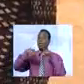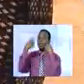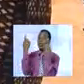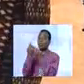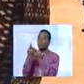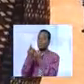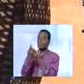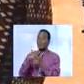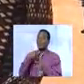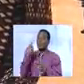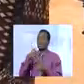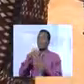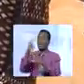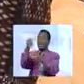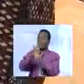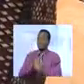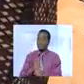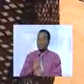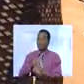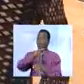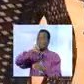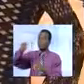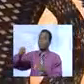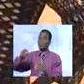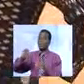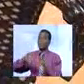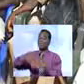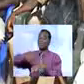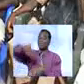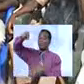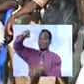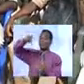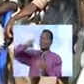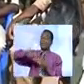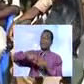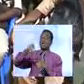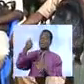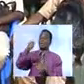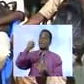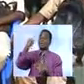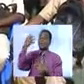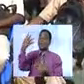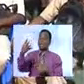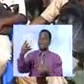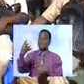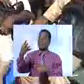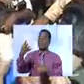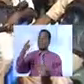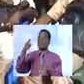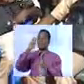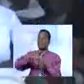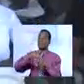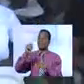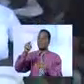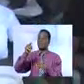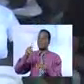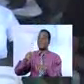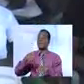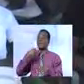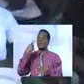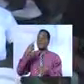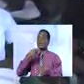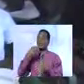une moyenne en supérieur à 14,50 qui ont été primés lors de la journée